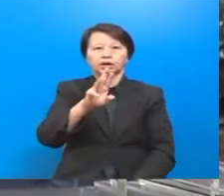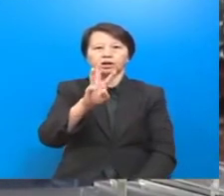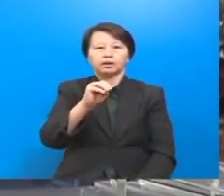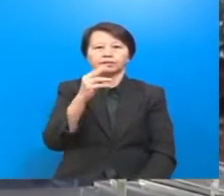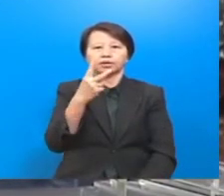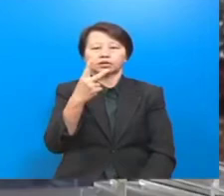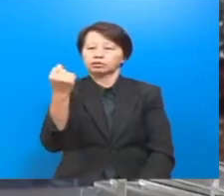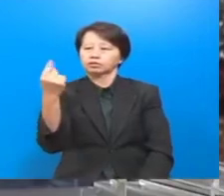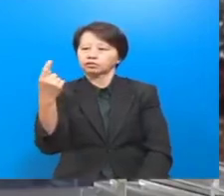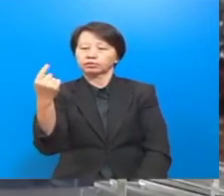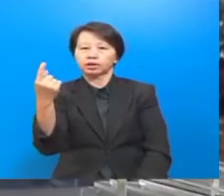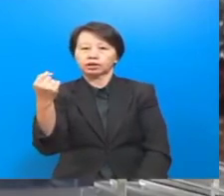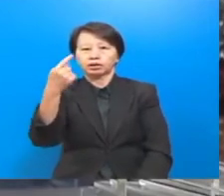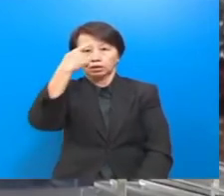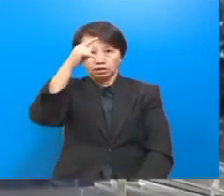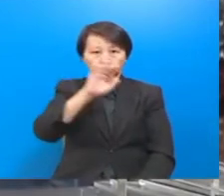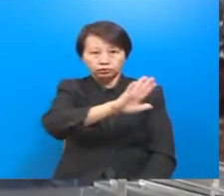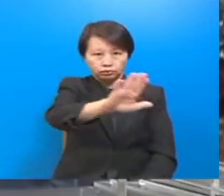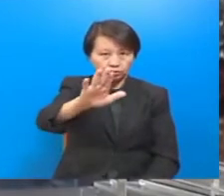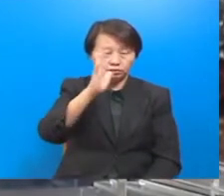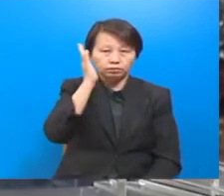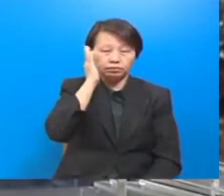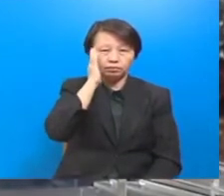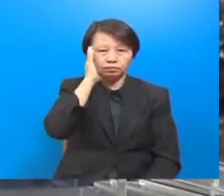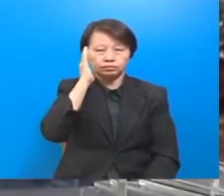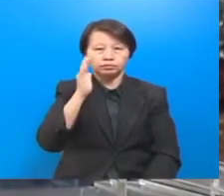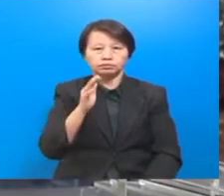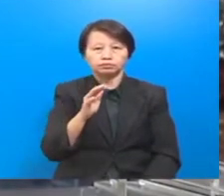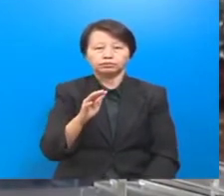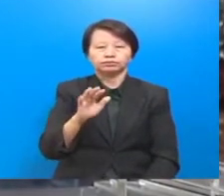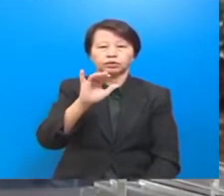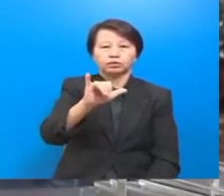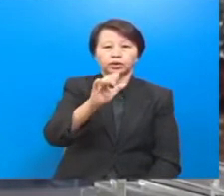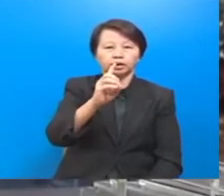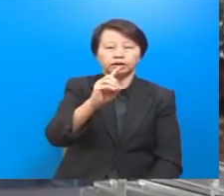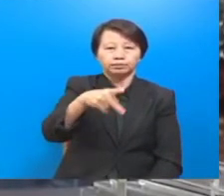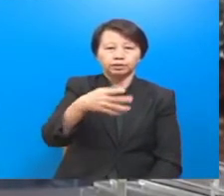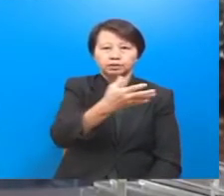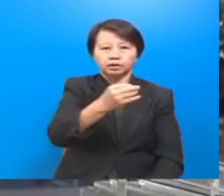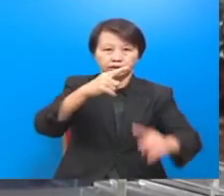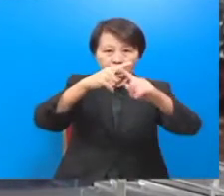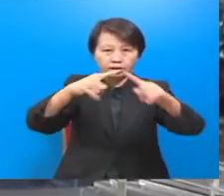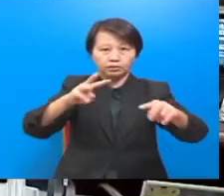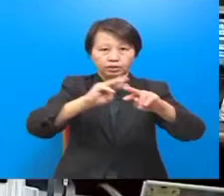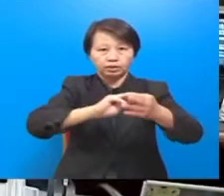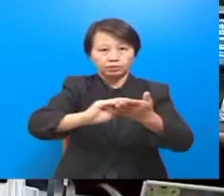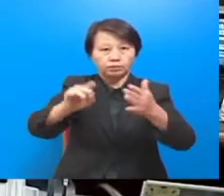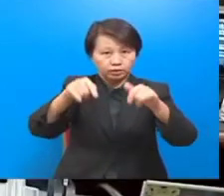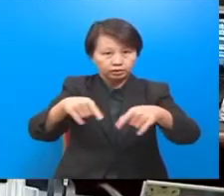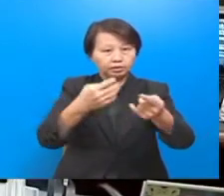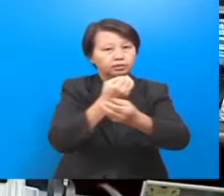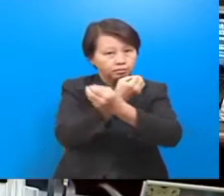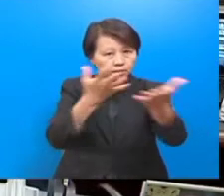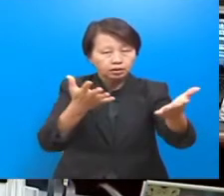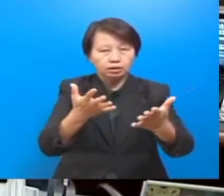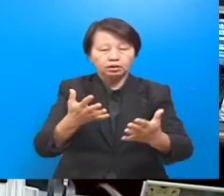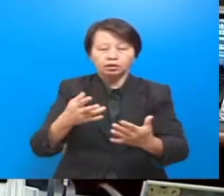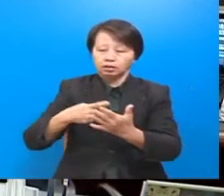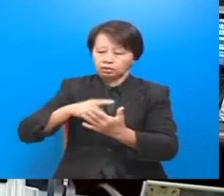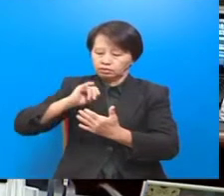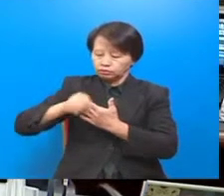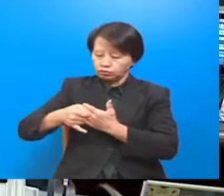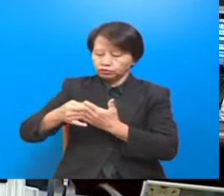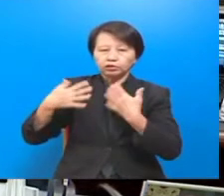ke-11 untuk makluman eh yang dipertua dan dewan yang mulyo diantara project yang telah